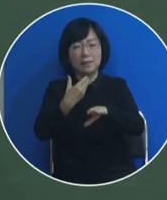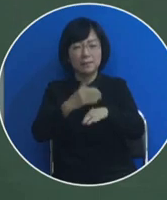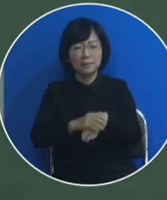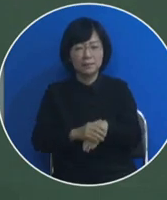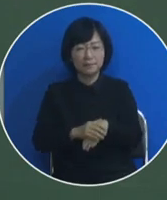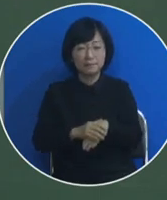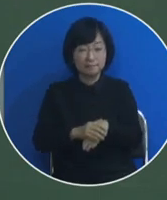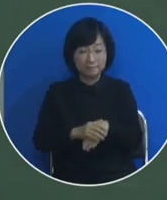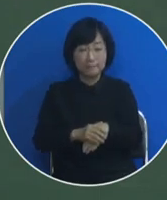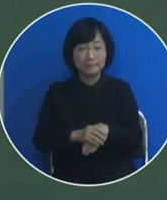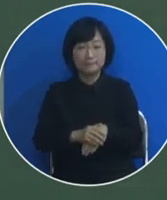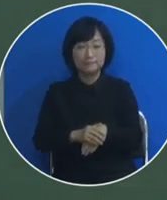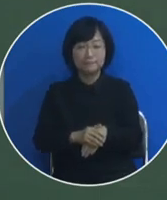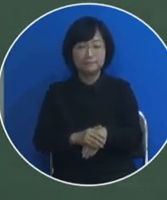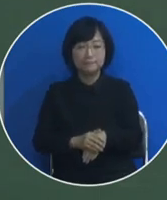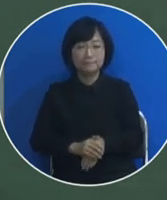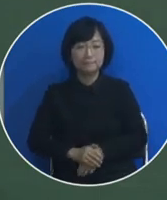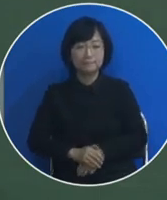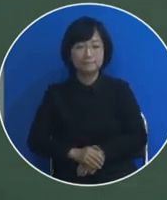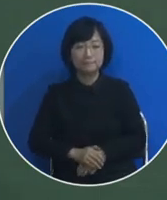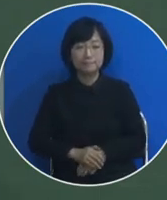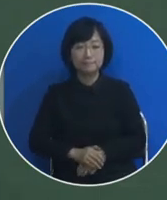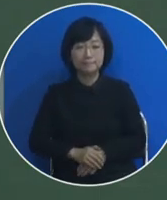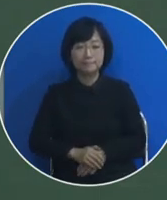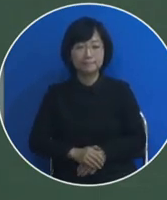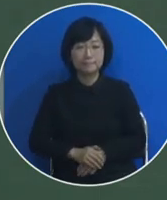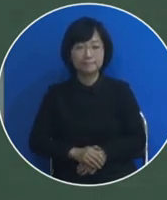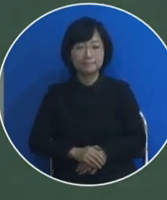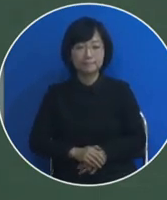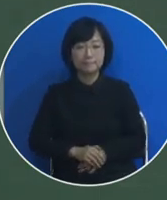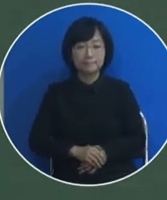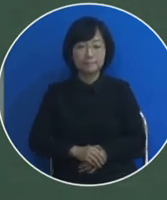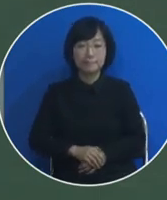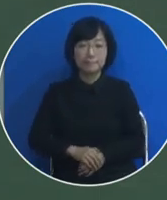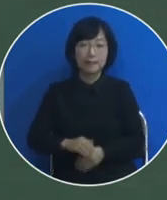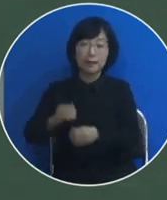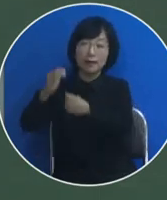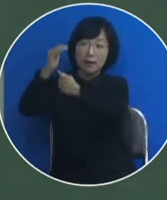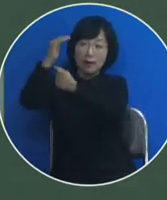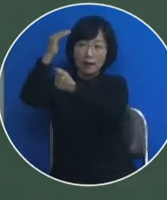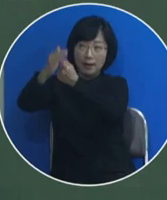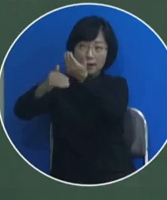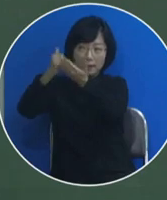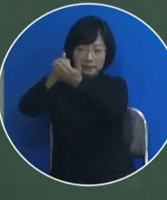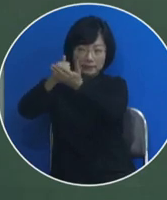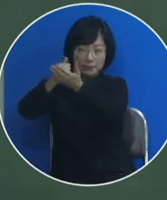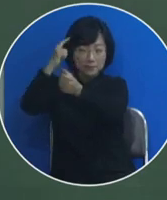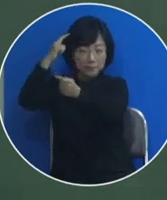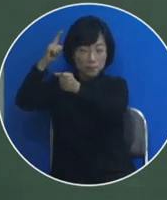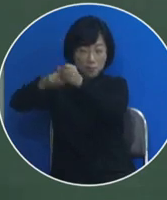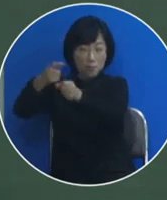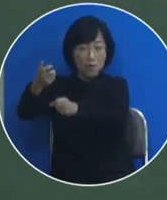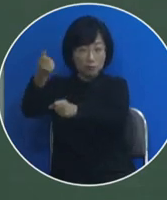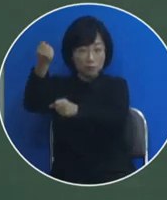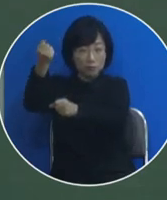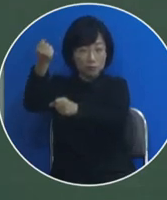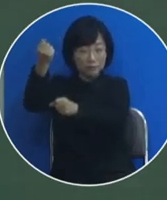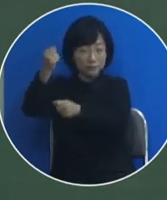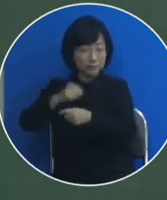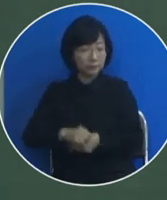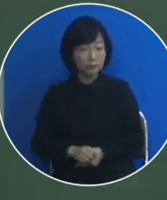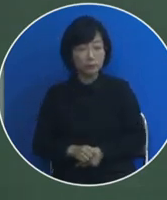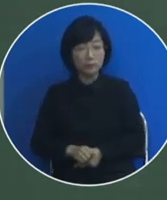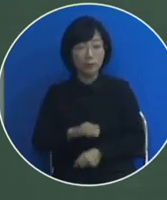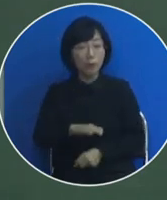생을 걸 수 있어요. And without you're not just striving for it. You can stake your life. 하나님 목표니까. Why? Because that's God's goal. 어째서 바벨론에서 죽는 줄